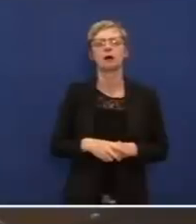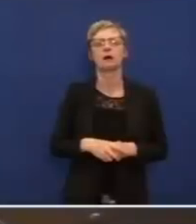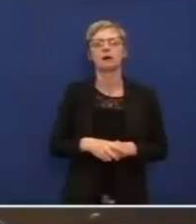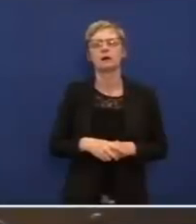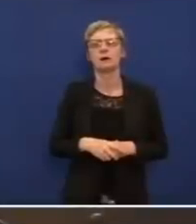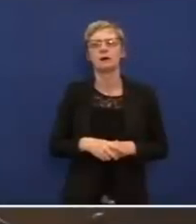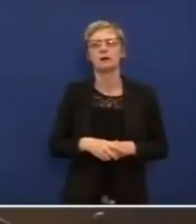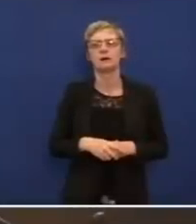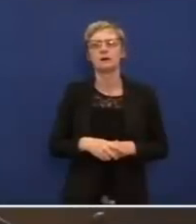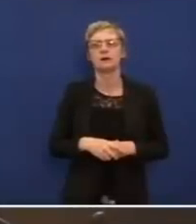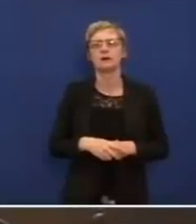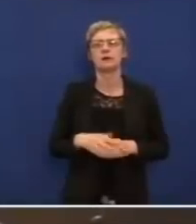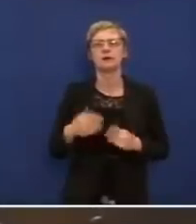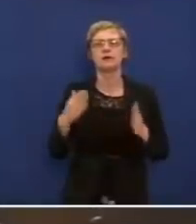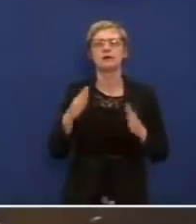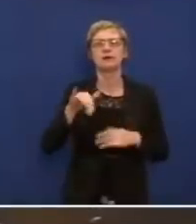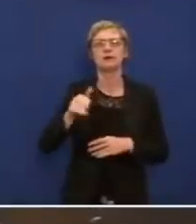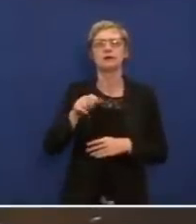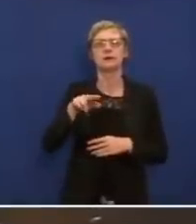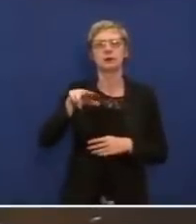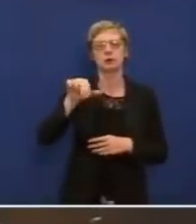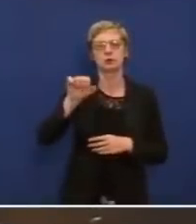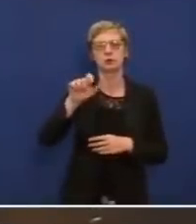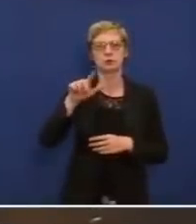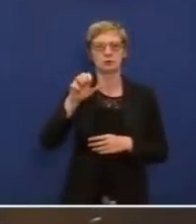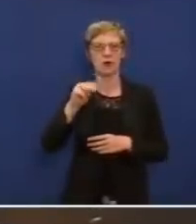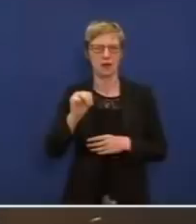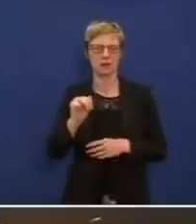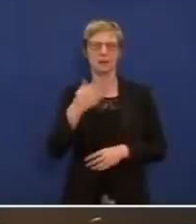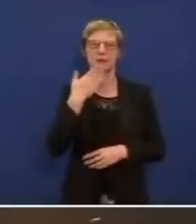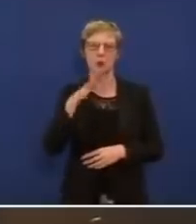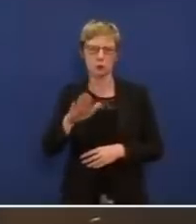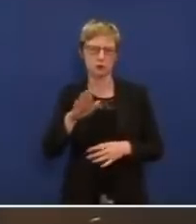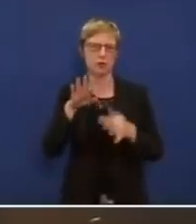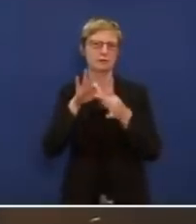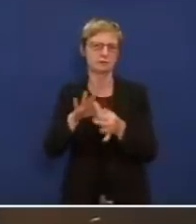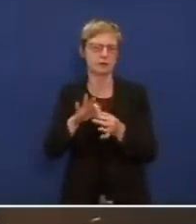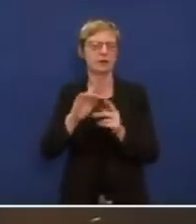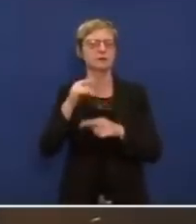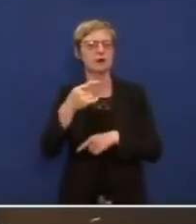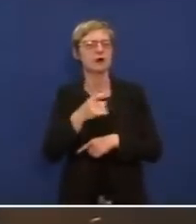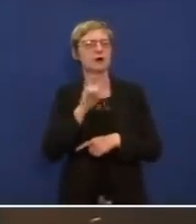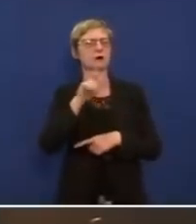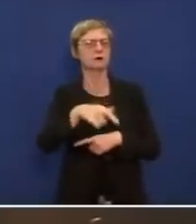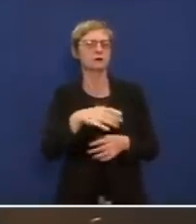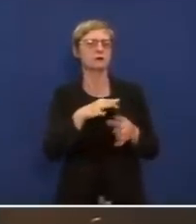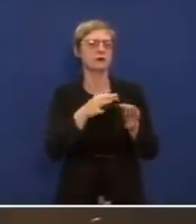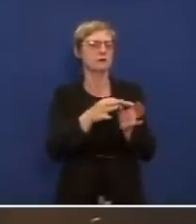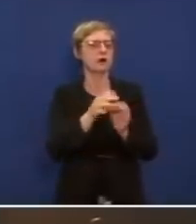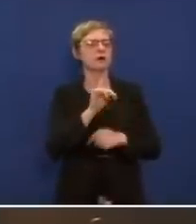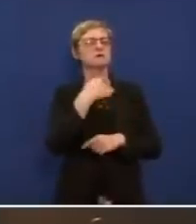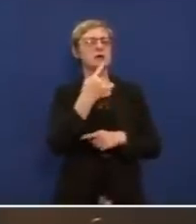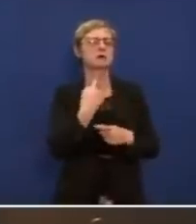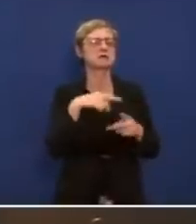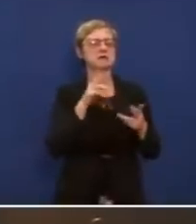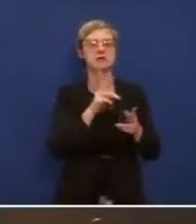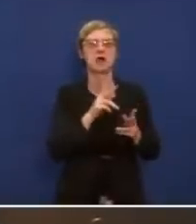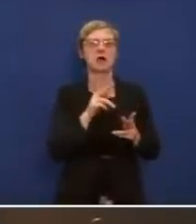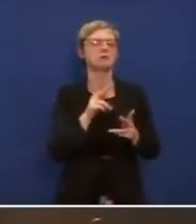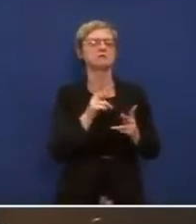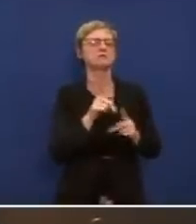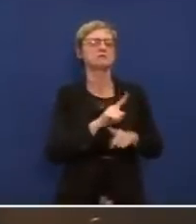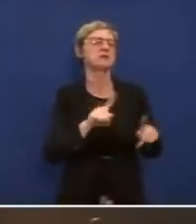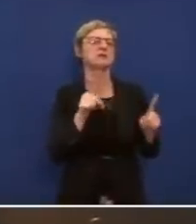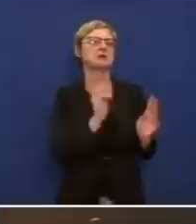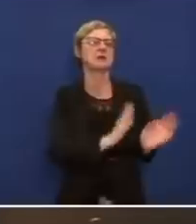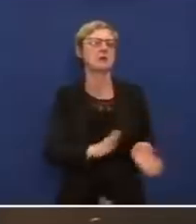die Kritik von Heiko Maas an Israel sei, Anführungszeichen, höchst unanständig. Weiter sagt sie, es sei